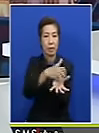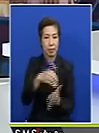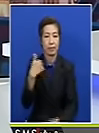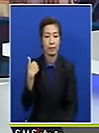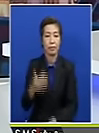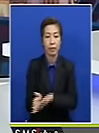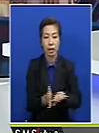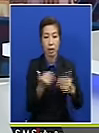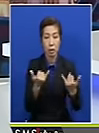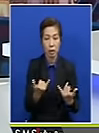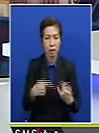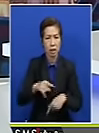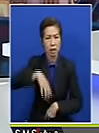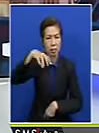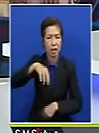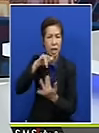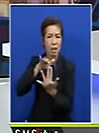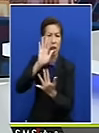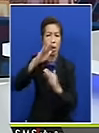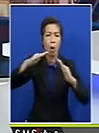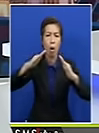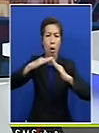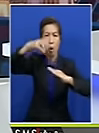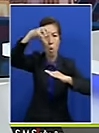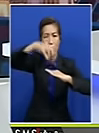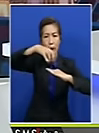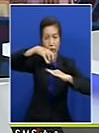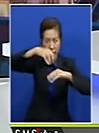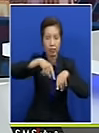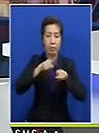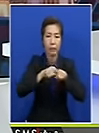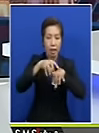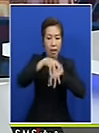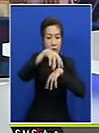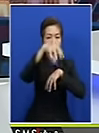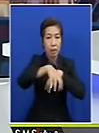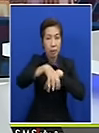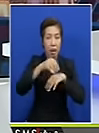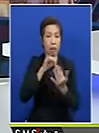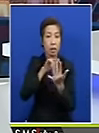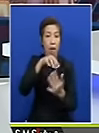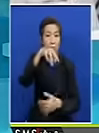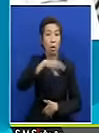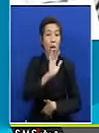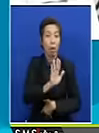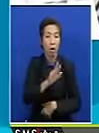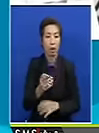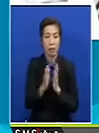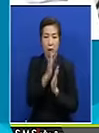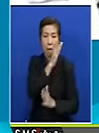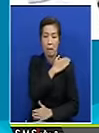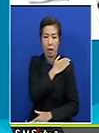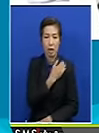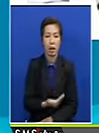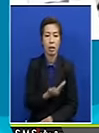วันนี้มีความเคลื่อนไหวที่สำนักสื่อสารองค์กรของวัดพระธรรมกายครับพระสนิทวงศ์วุฒิวังโสผอ.สำนักสื่อสารองค์กรออกมา